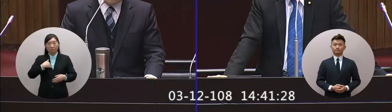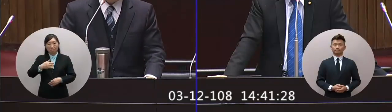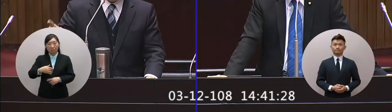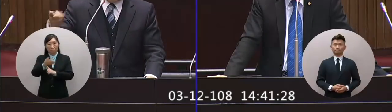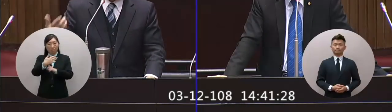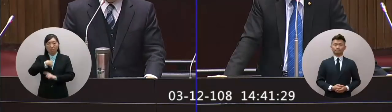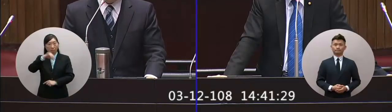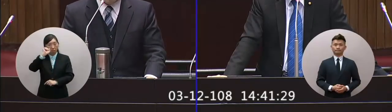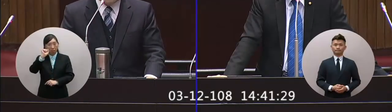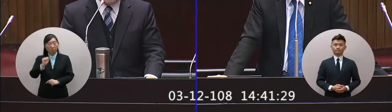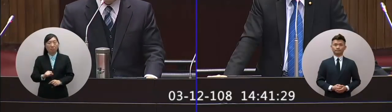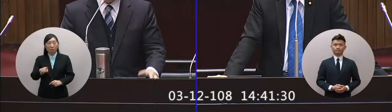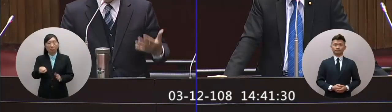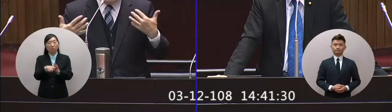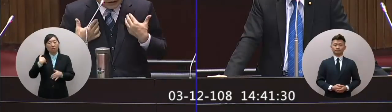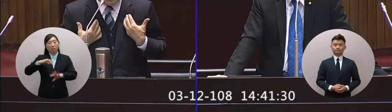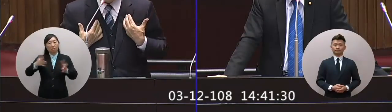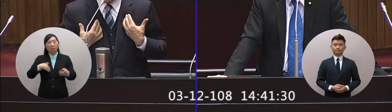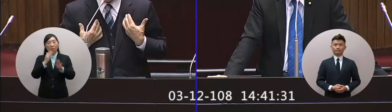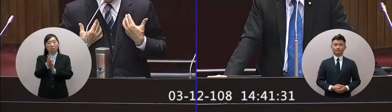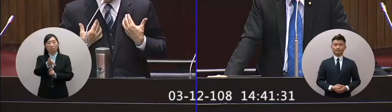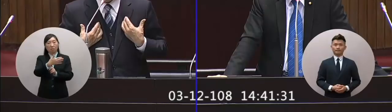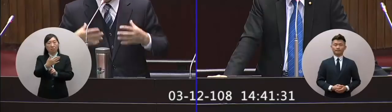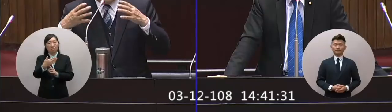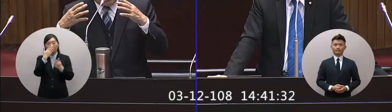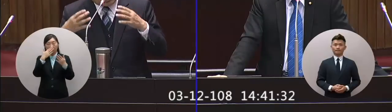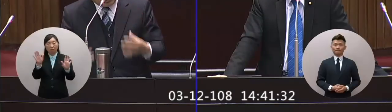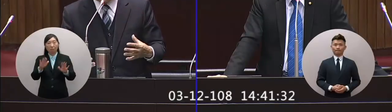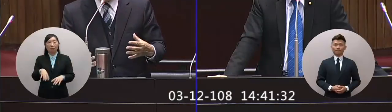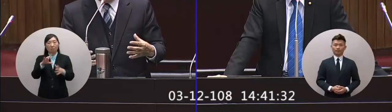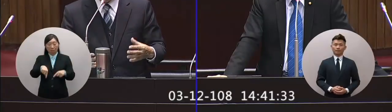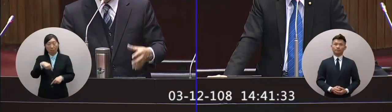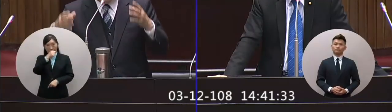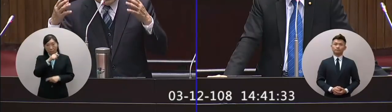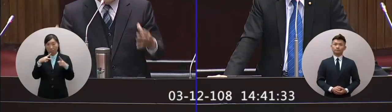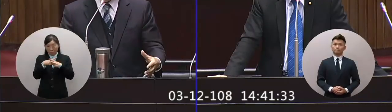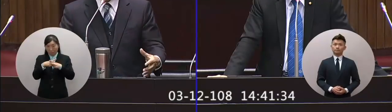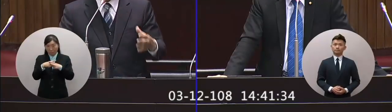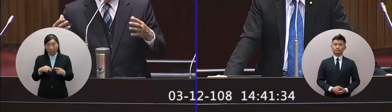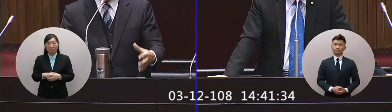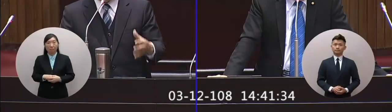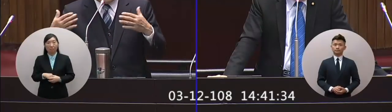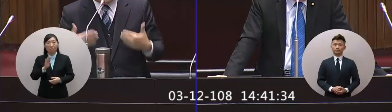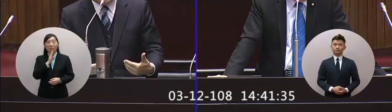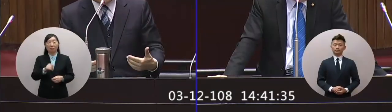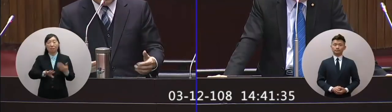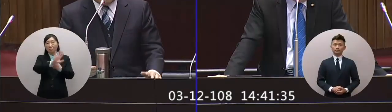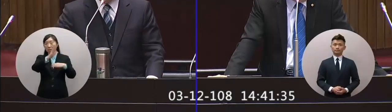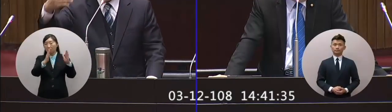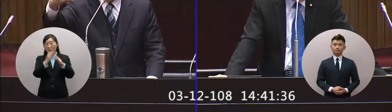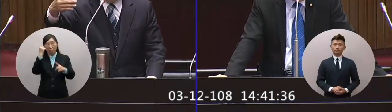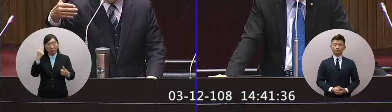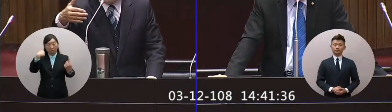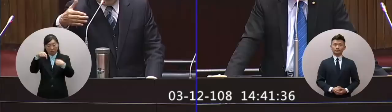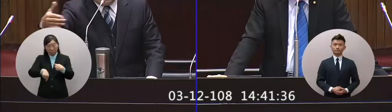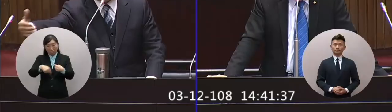降。那时候法国已经投降，今天台湾一样，台湾虽小，任何国家想要欺负台